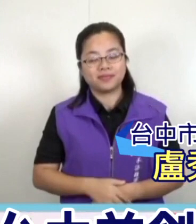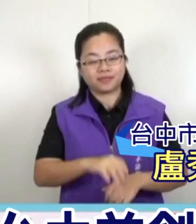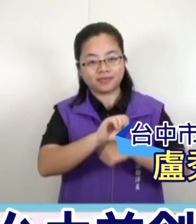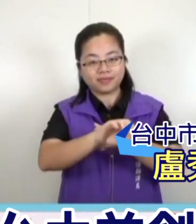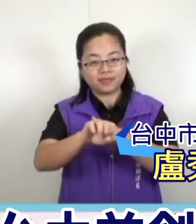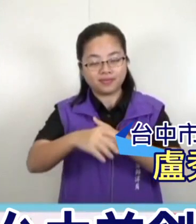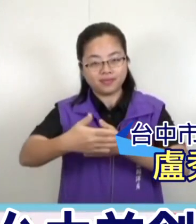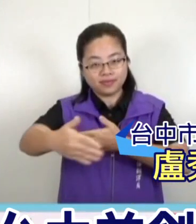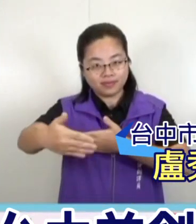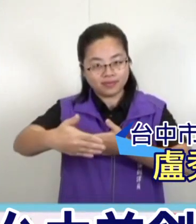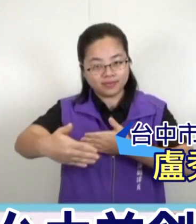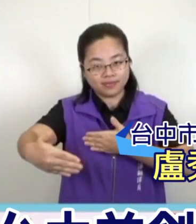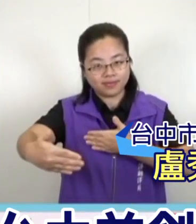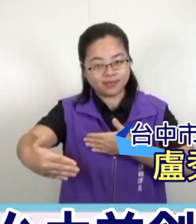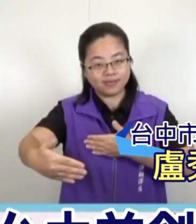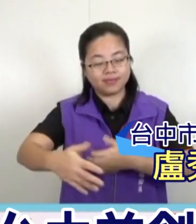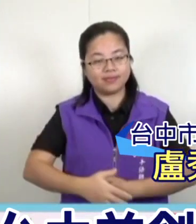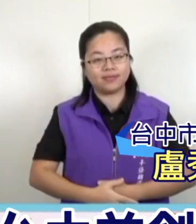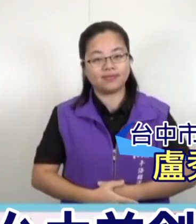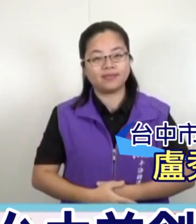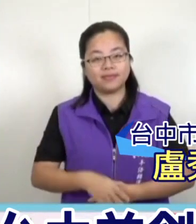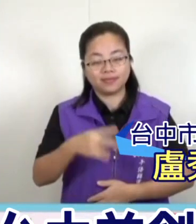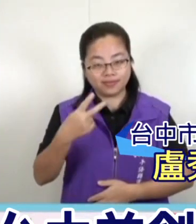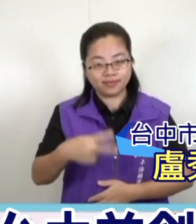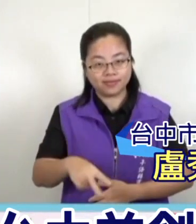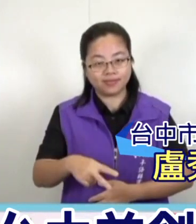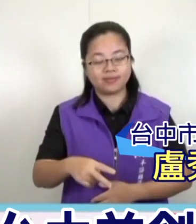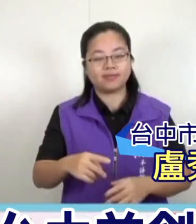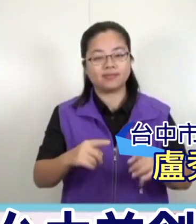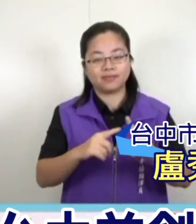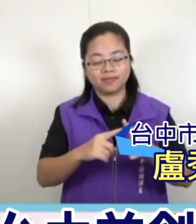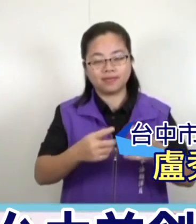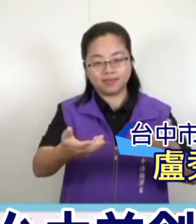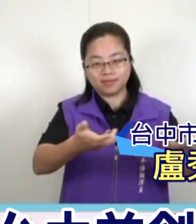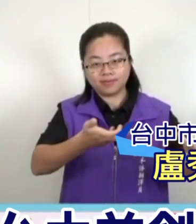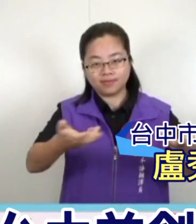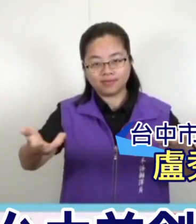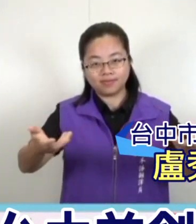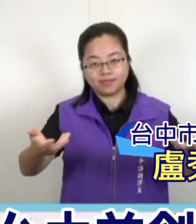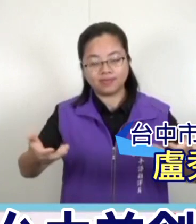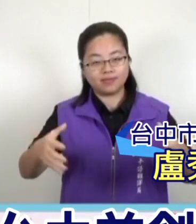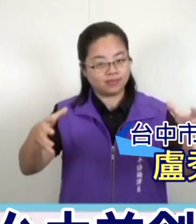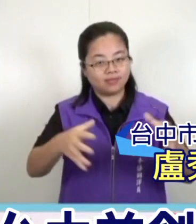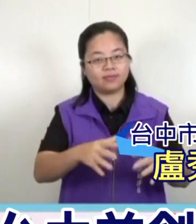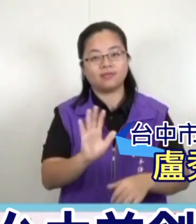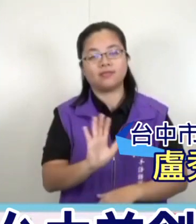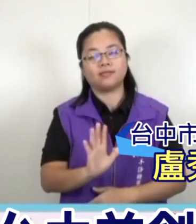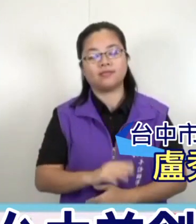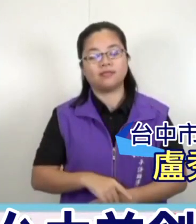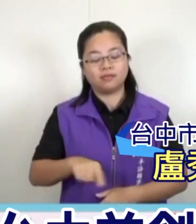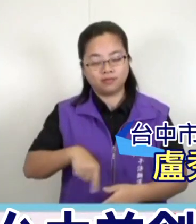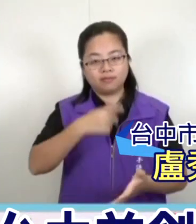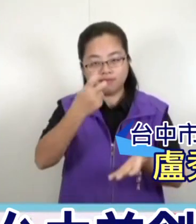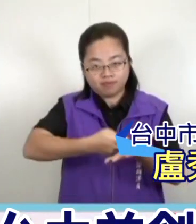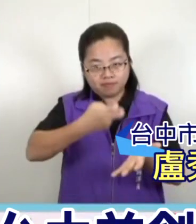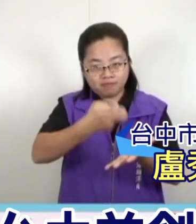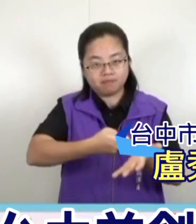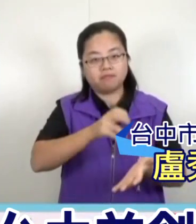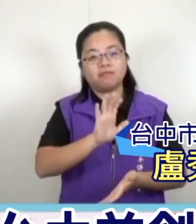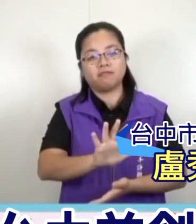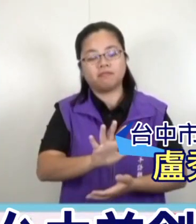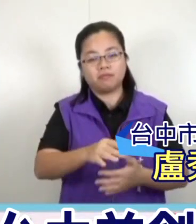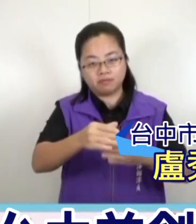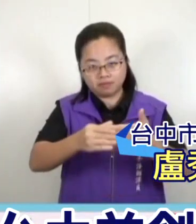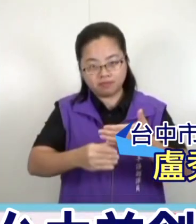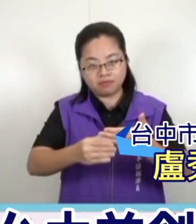劝，那以及保持社交距离以及人流的管控。所以也因为我们采取比较严格，然后也制定